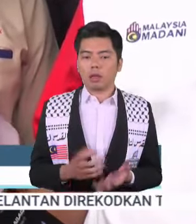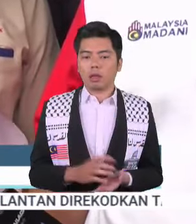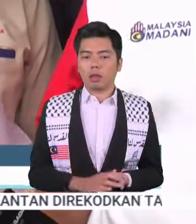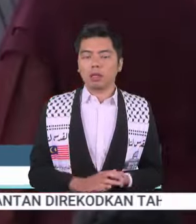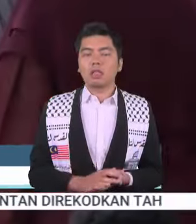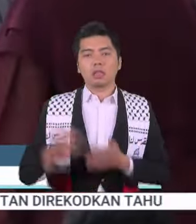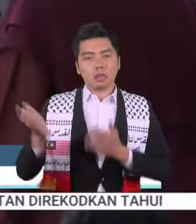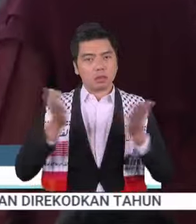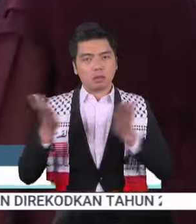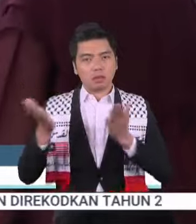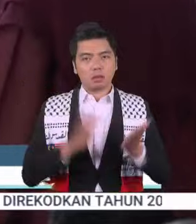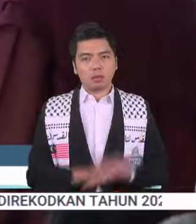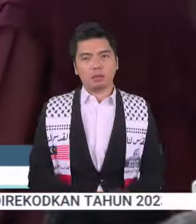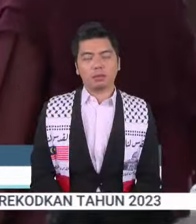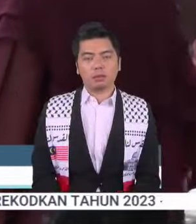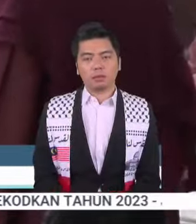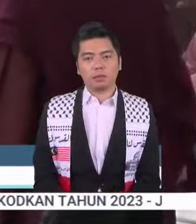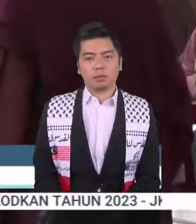servis.